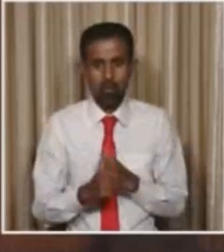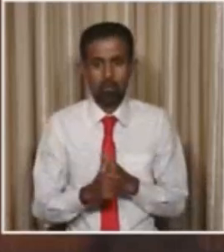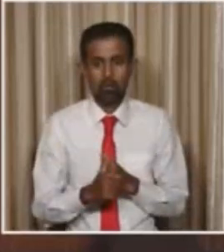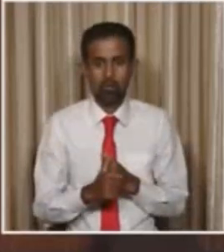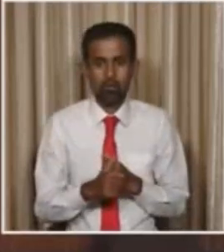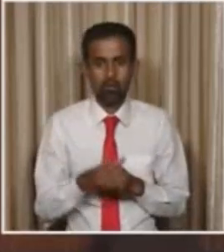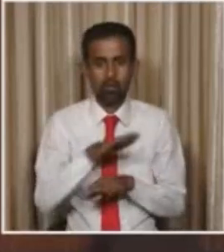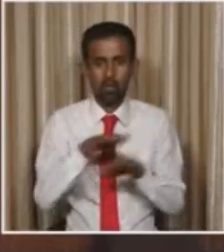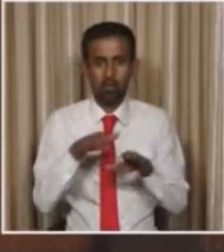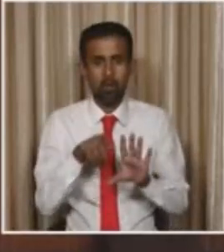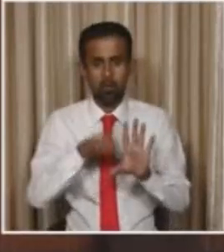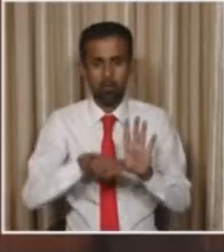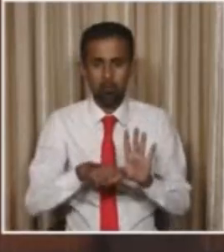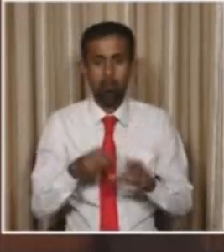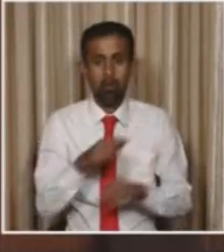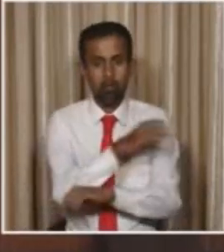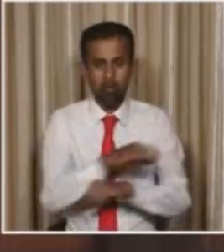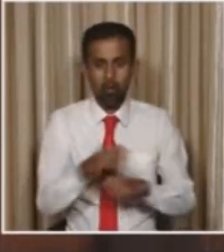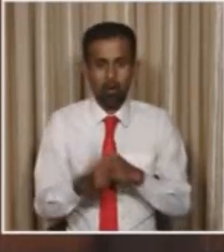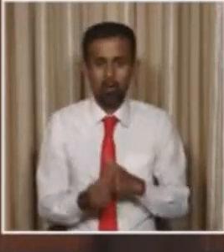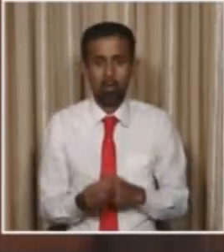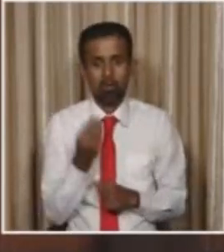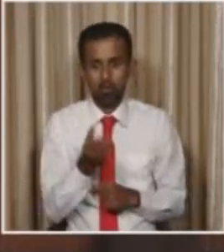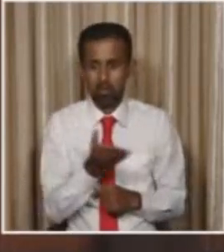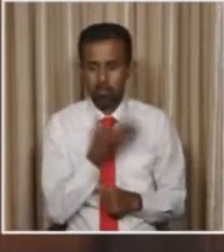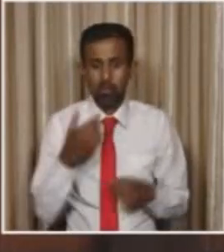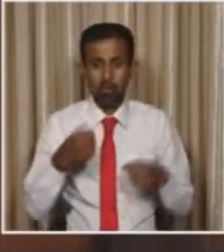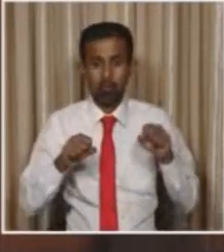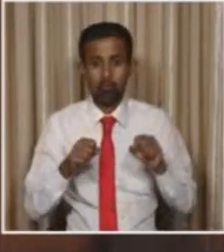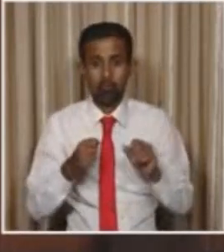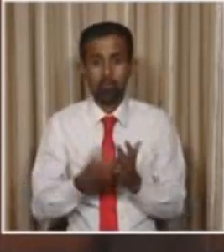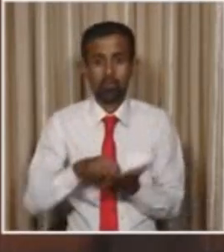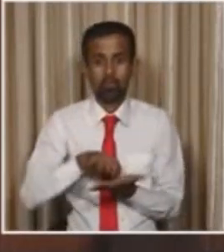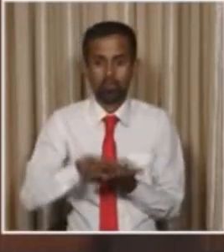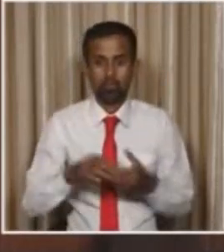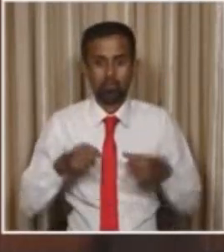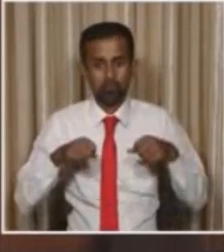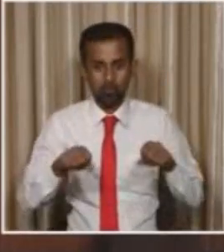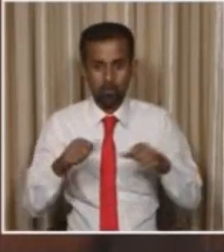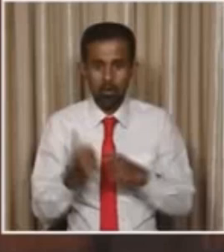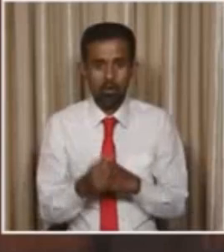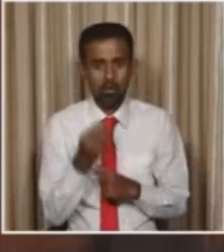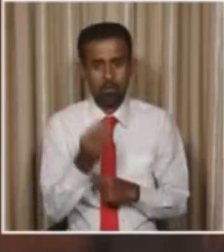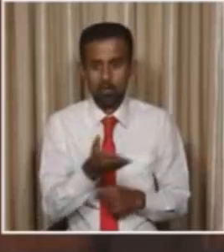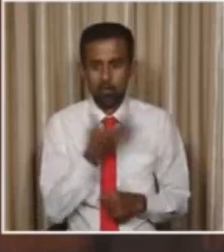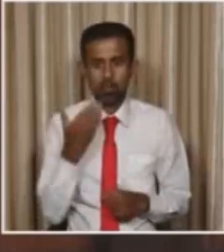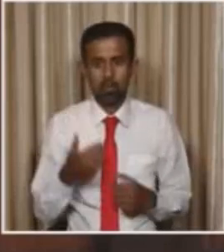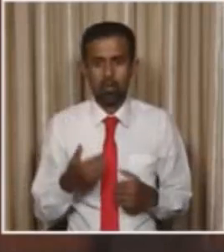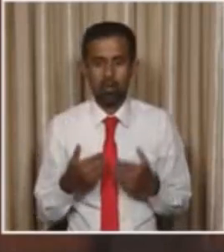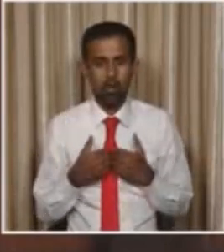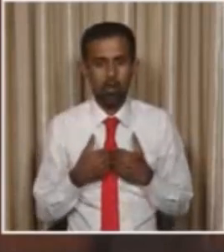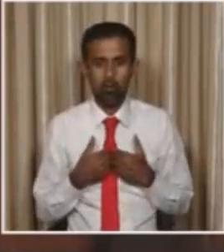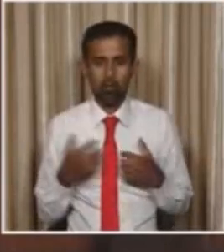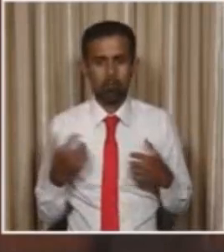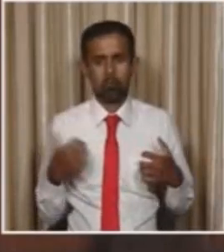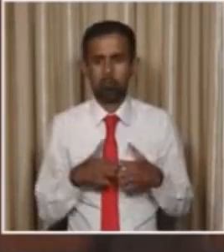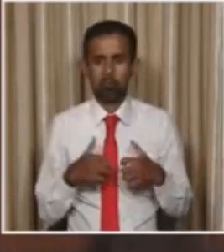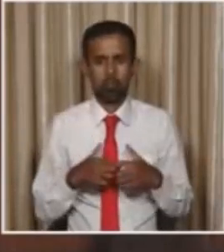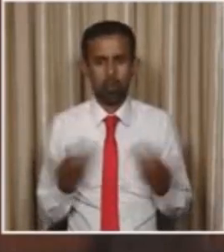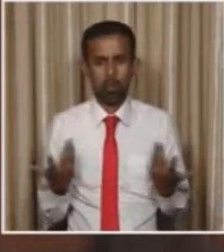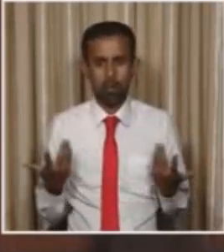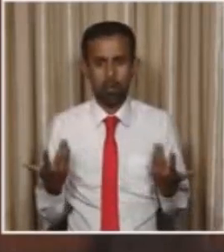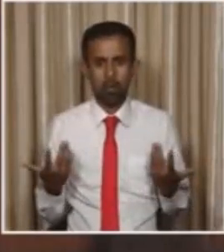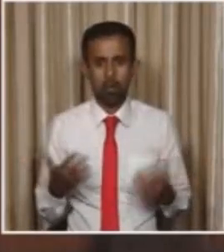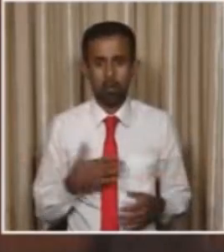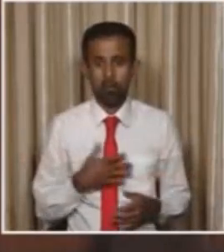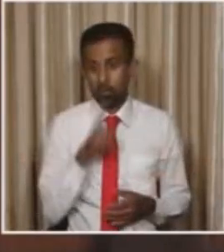அமைட்டம் ஹரி கிரமவேதியா கதல தென்ன புலுவான்னாங்க ஏ பைசிக்கிள் ராட்டத்துல நீத்தியானுகூல பதின கிரமவேதியா கதல தென்ன புலுவான்னாங்க அப்பிட்டேக்கே விரோதாத்தியாக் நே ஹபாய் மகே